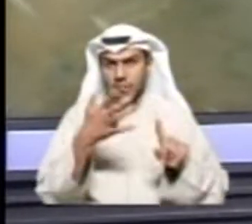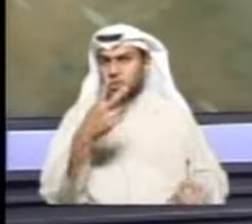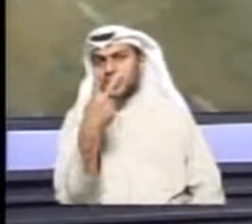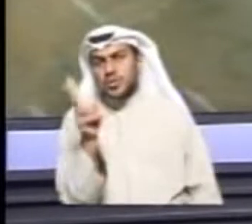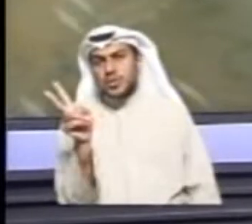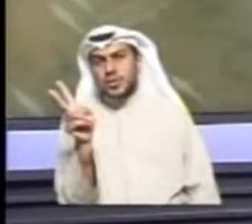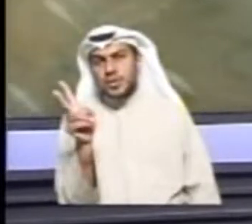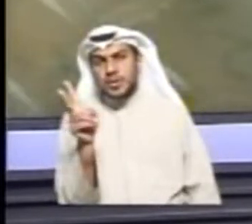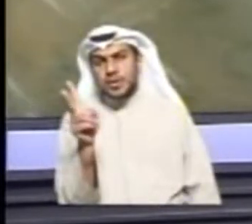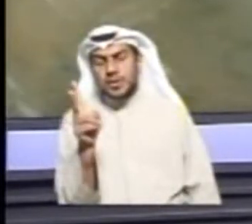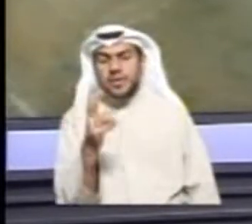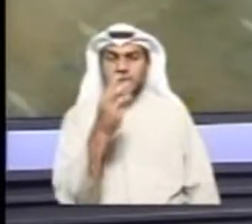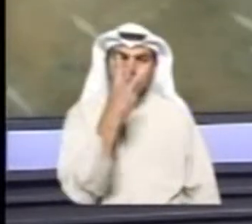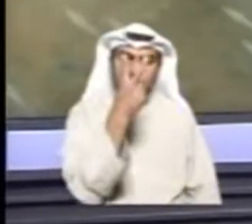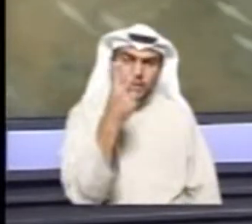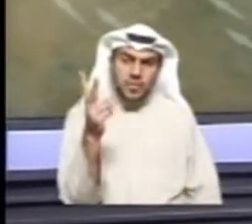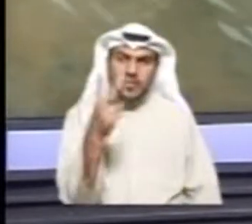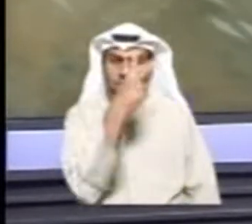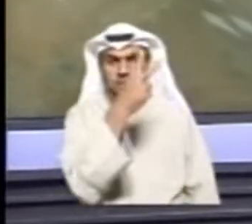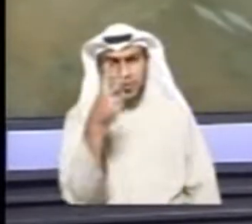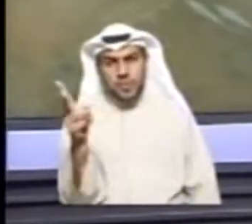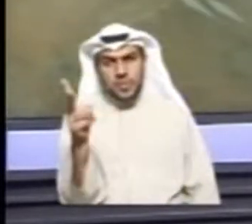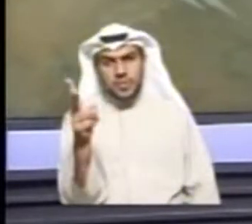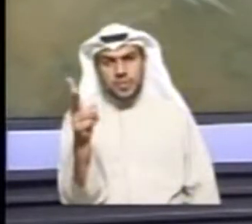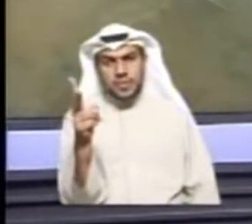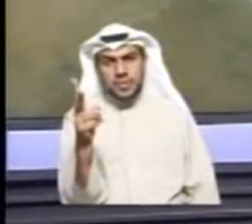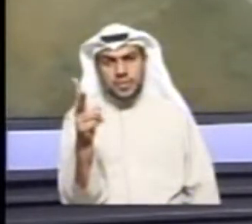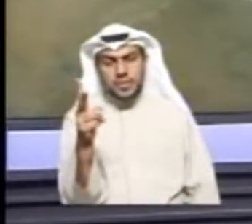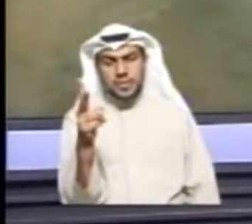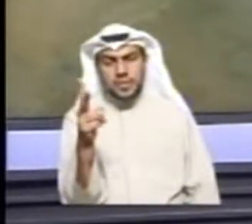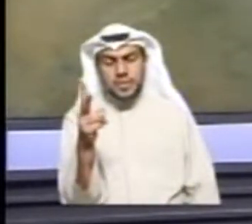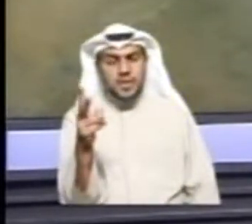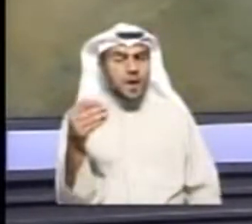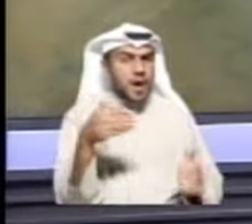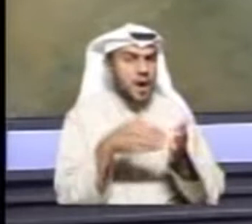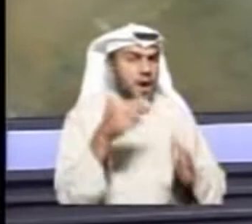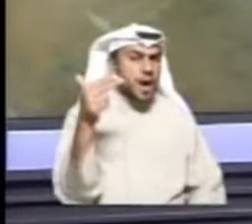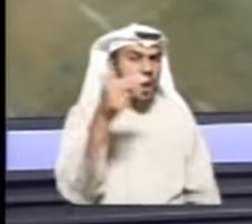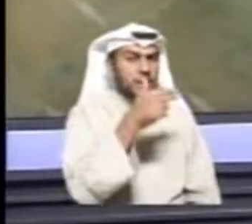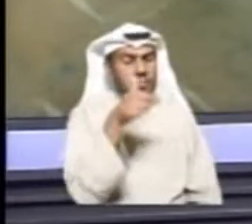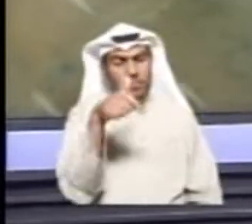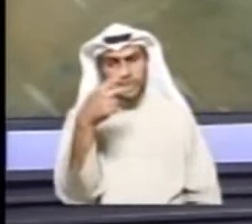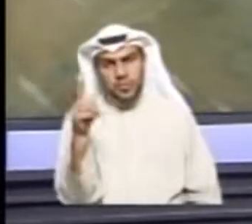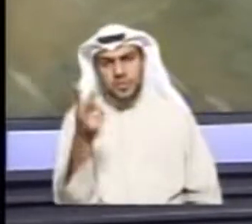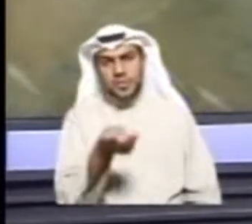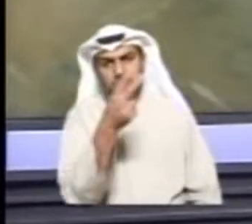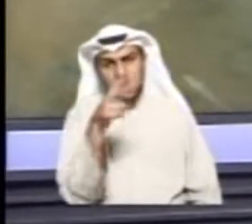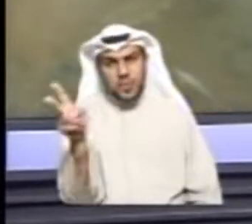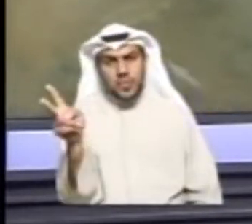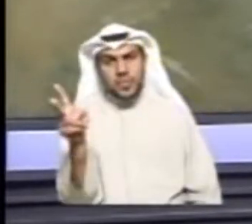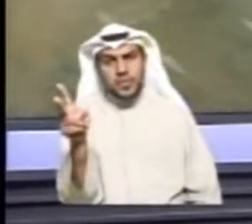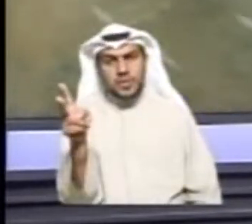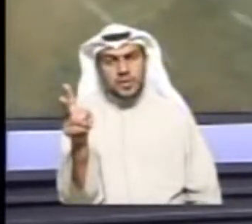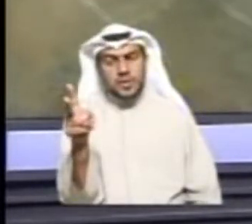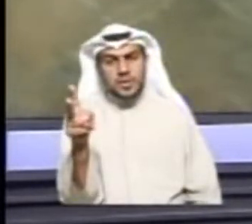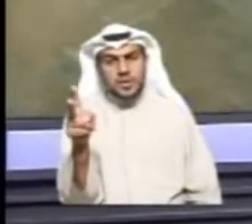عشرينية ما بين 23 و 22، ومتوقع أيضا تصل في المناطق الغربية ما بين 26 إلى 27 درجة